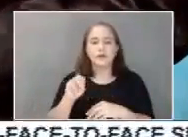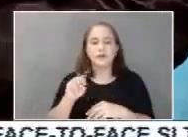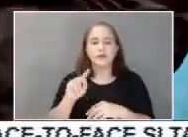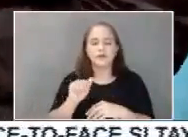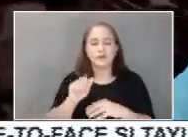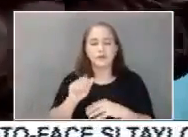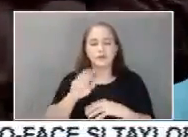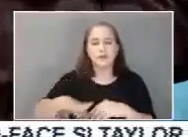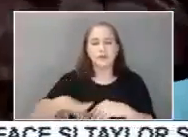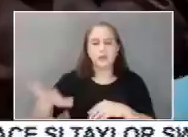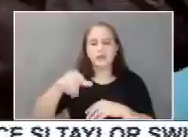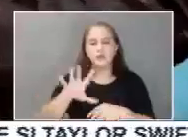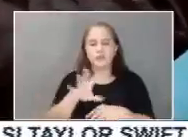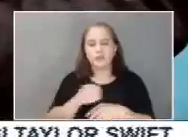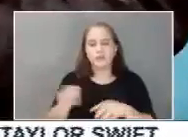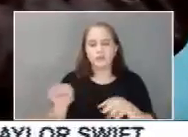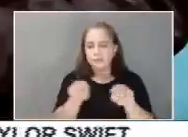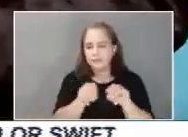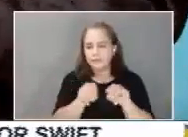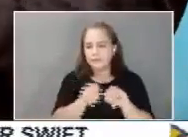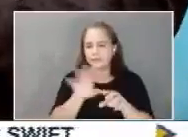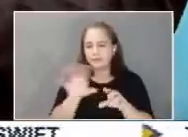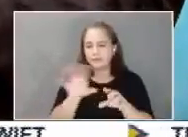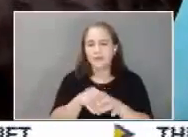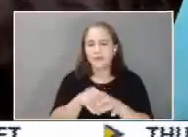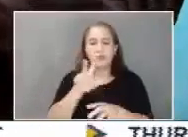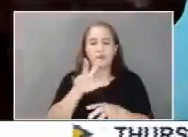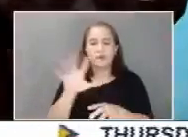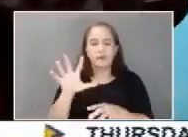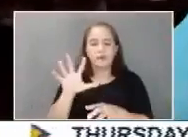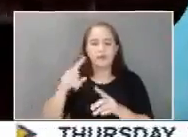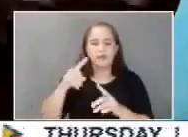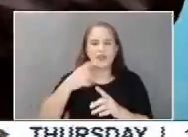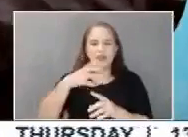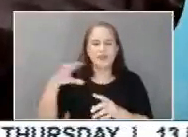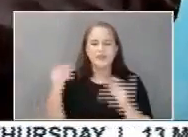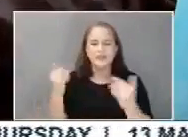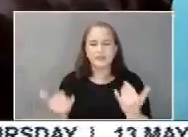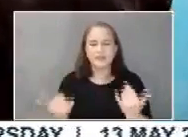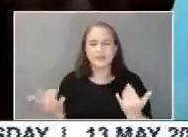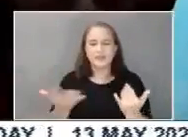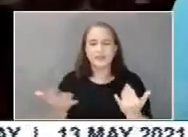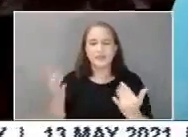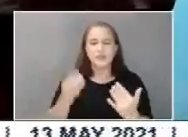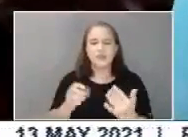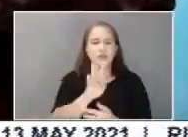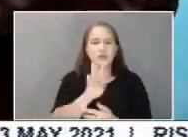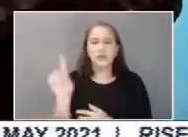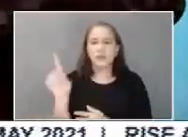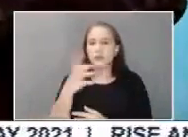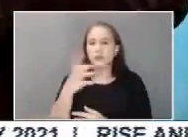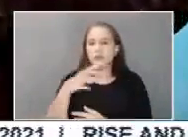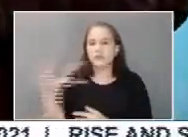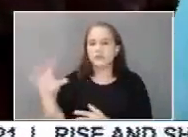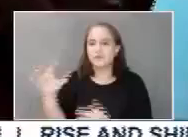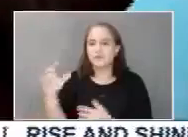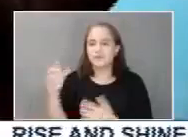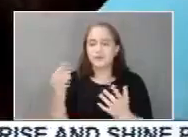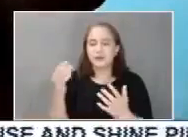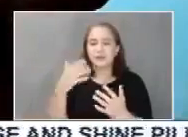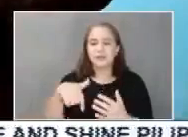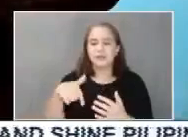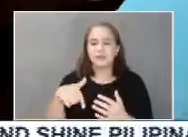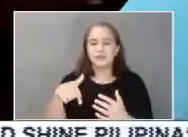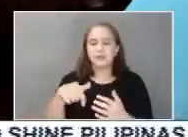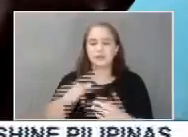del Sur, Compostela, Bali, ganun din sa Davao at Soccsajan regions. Dulot ng Tropical Storm Krising, magpapatuloy ang pag-ulan sa hapon o